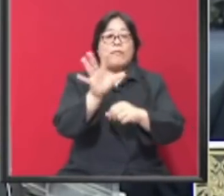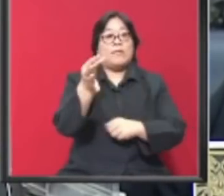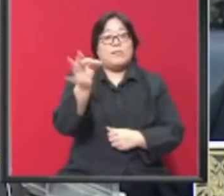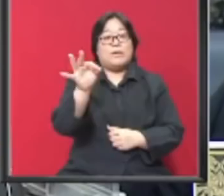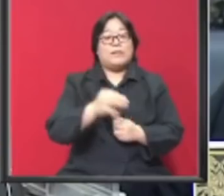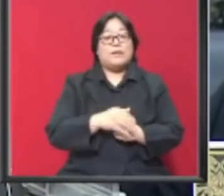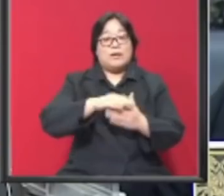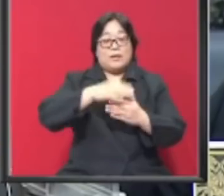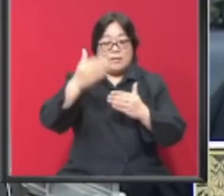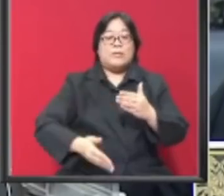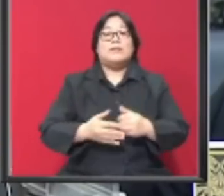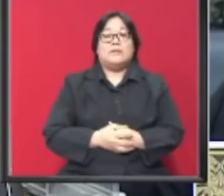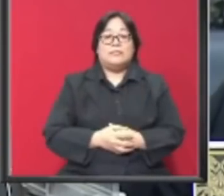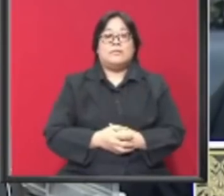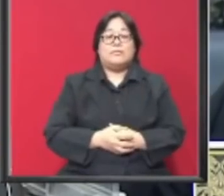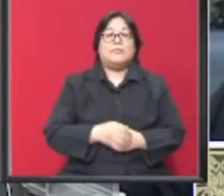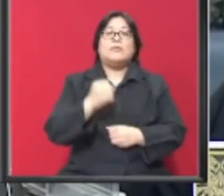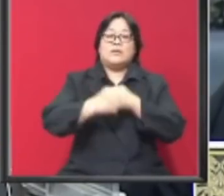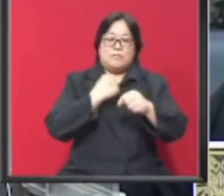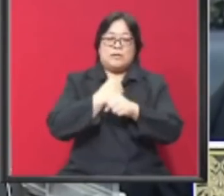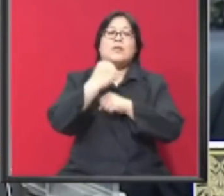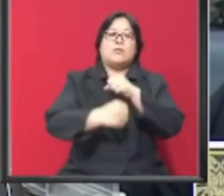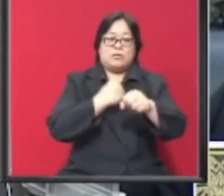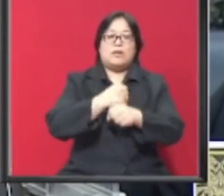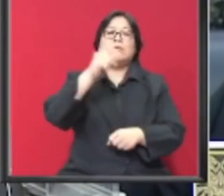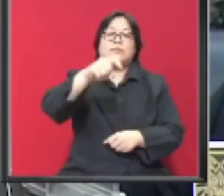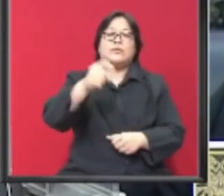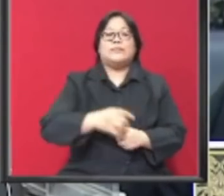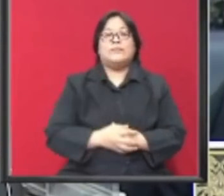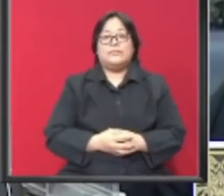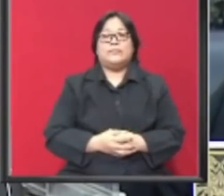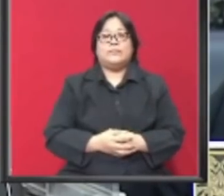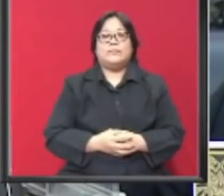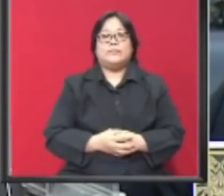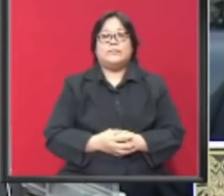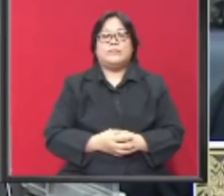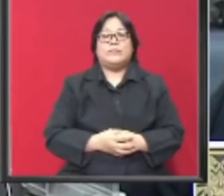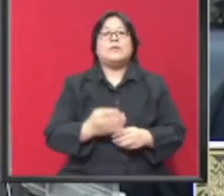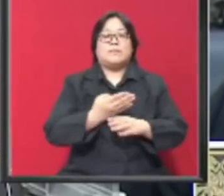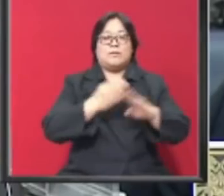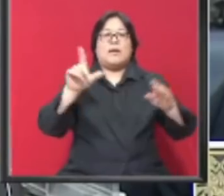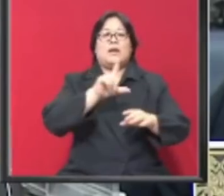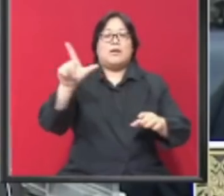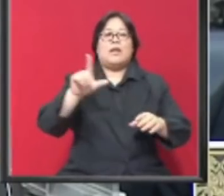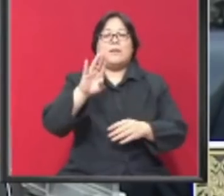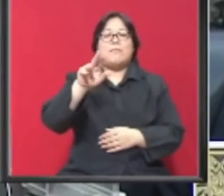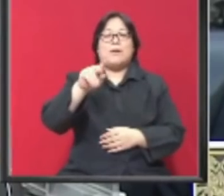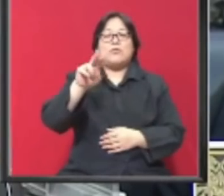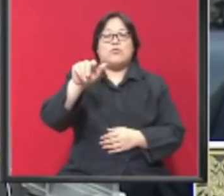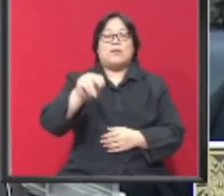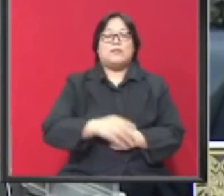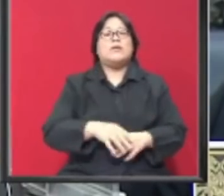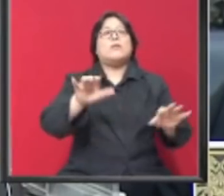belas Taman bertahun-tahun diperlukan Hai bebaslah bantuan